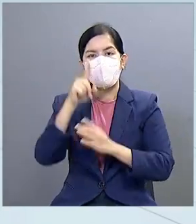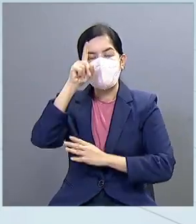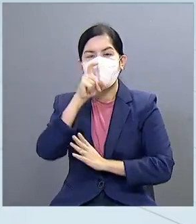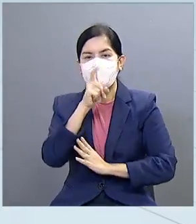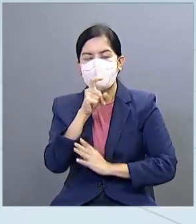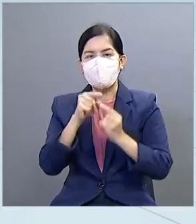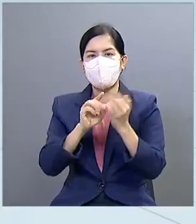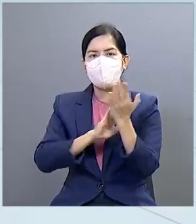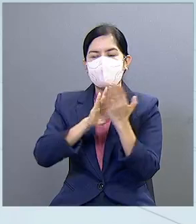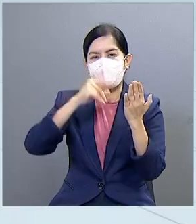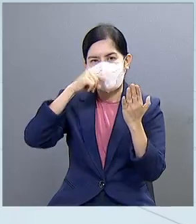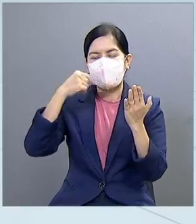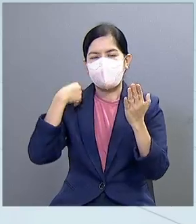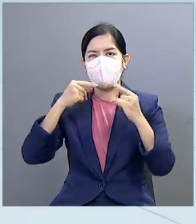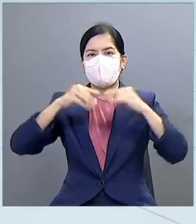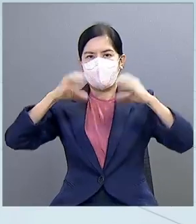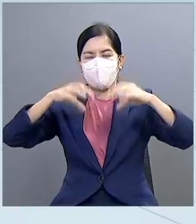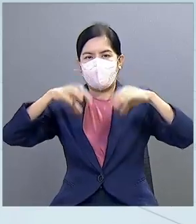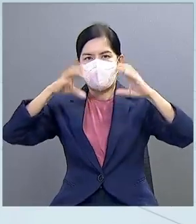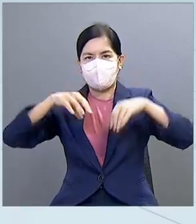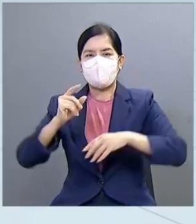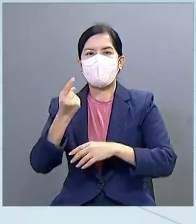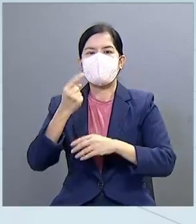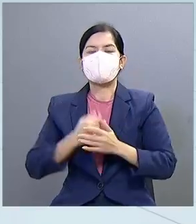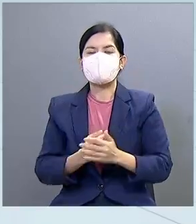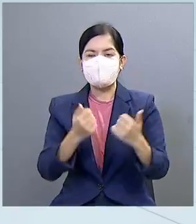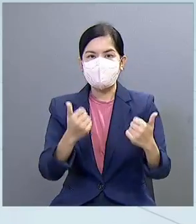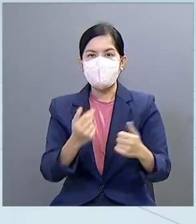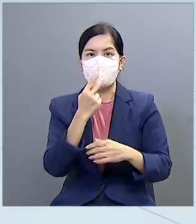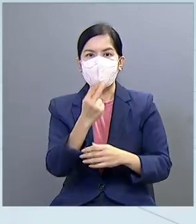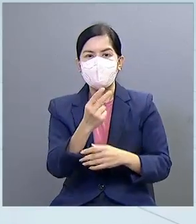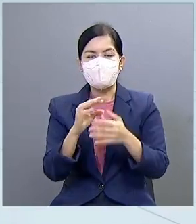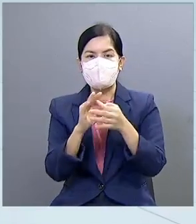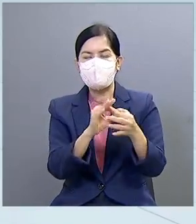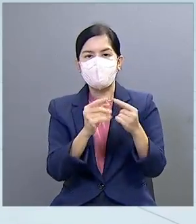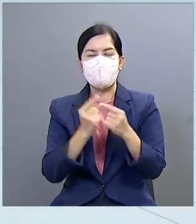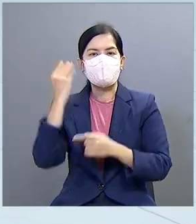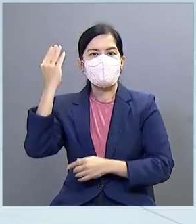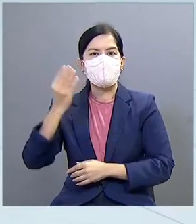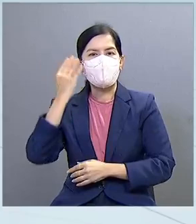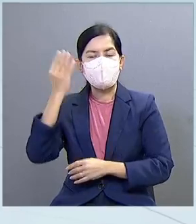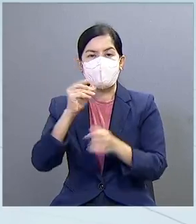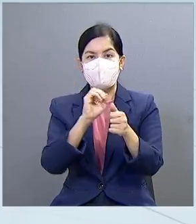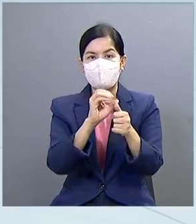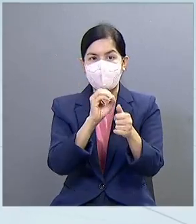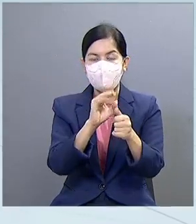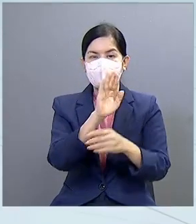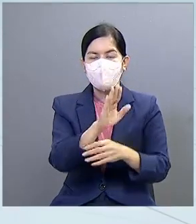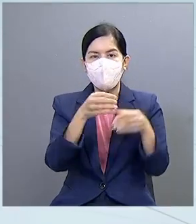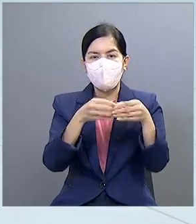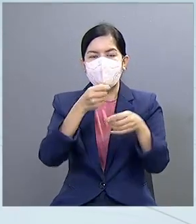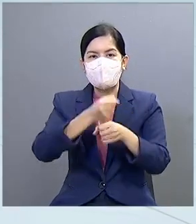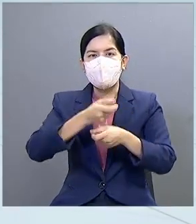ามีฝนตกหนักอีกครั้งหนึ่งค่ะช่วงนี้เรามาดูรายละเอียดของสภาพอากาศรวมไปถึงข้อแนะนําสําหรับเกษตรกรในช่วง7วันข้างหน้